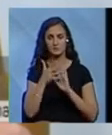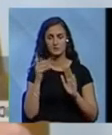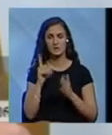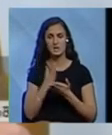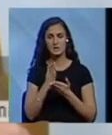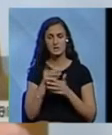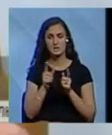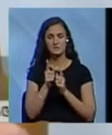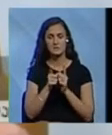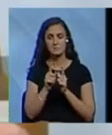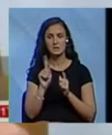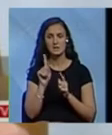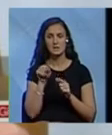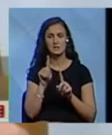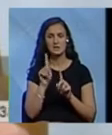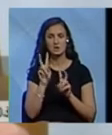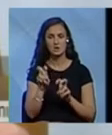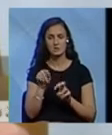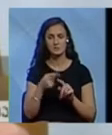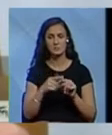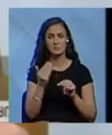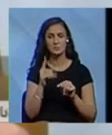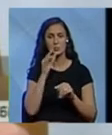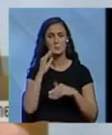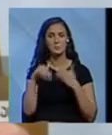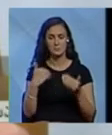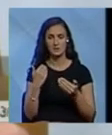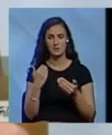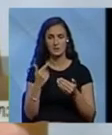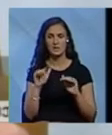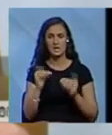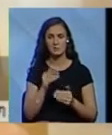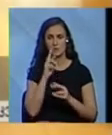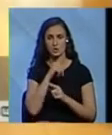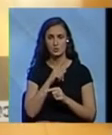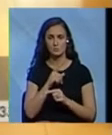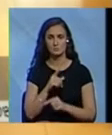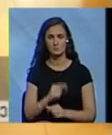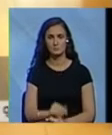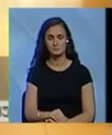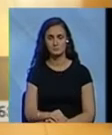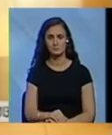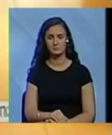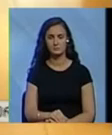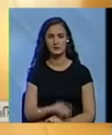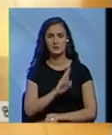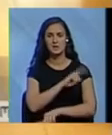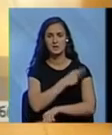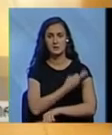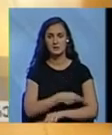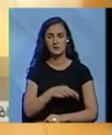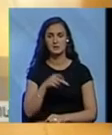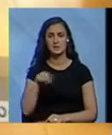არის ეს ცვლილება და რას ემსახურება იმისათვის, რომ მერე დაუშვან ნაკლები შეცდომები. კლინიკის ხელმძღვანელები და